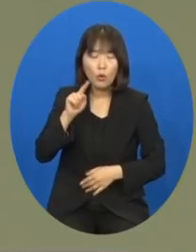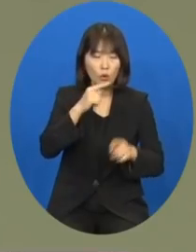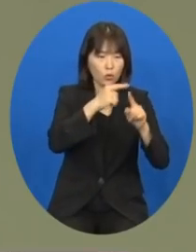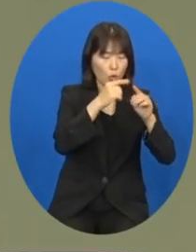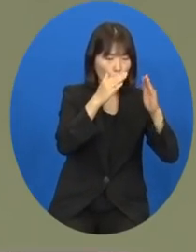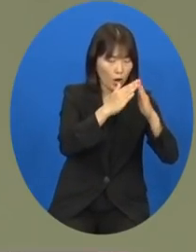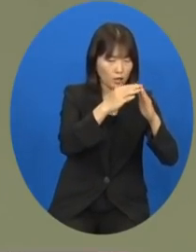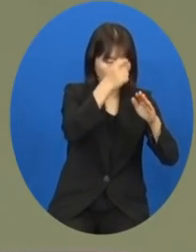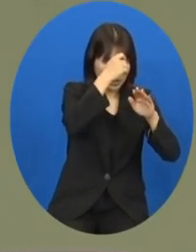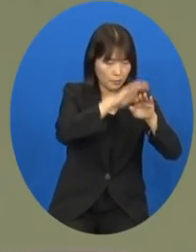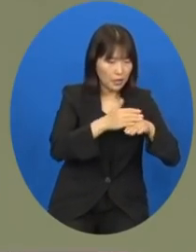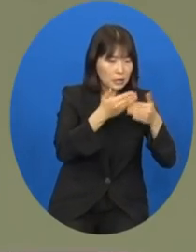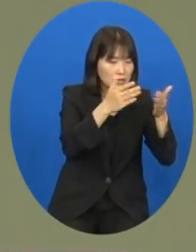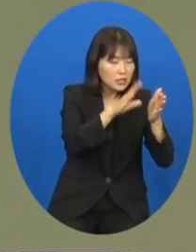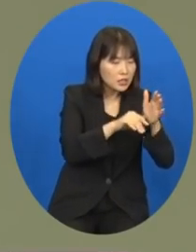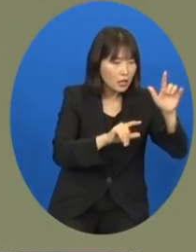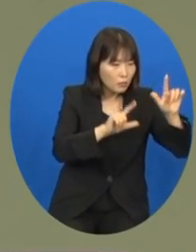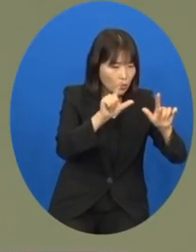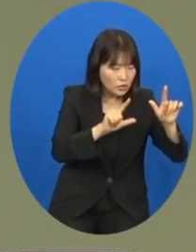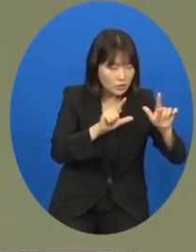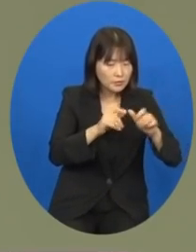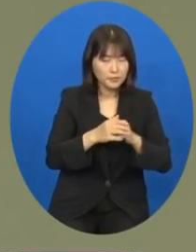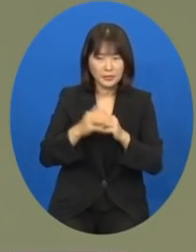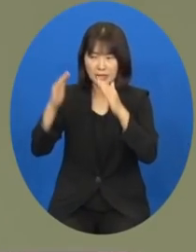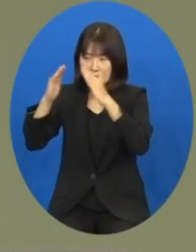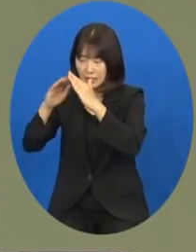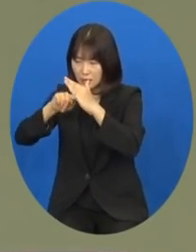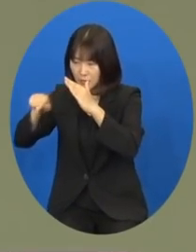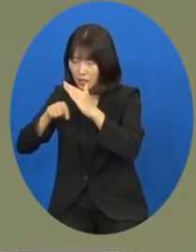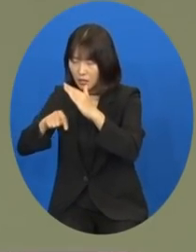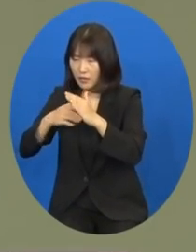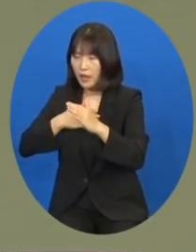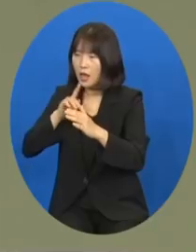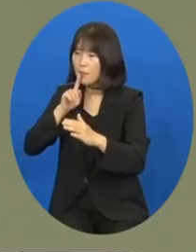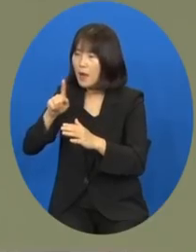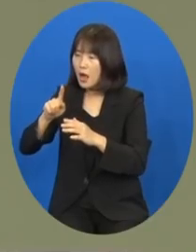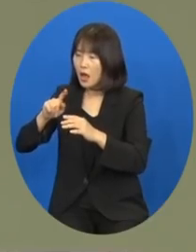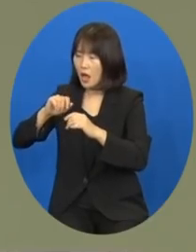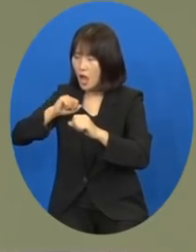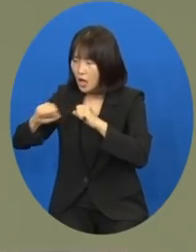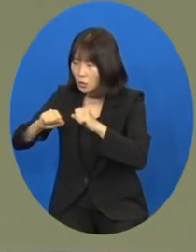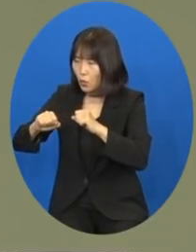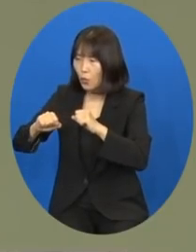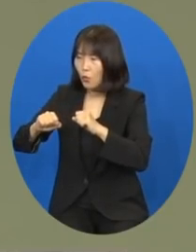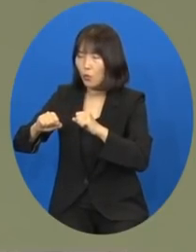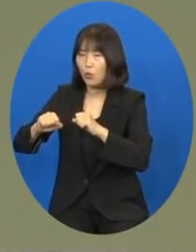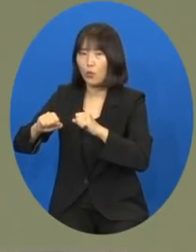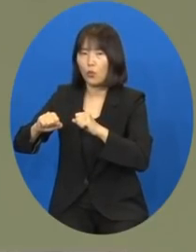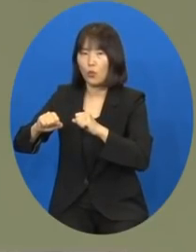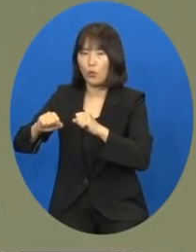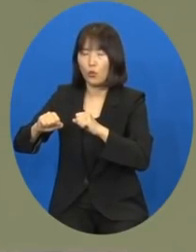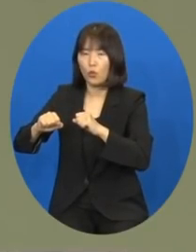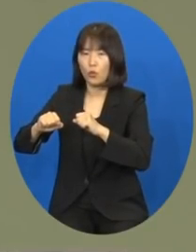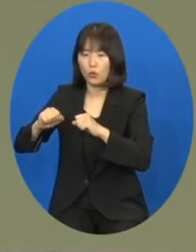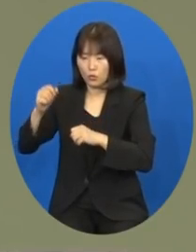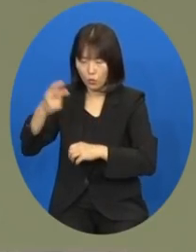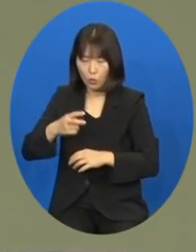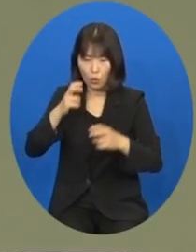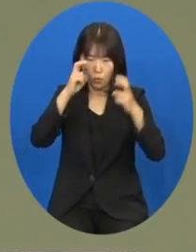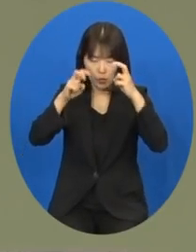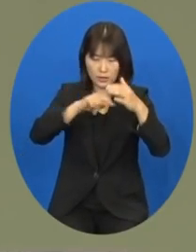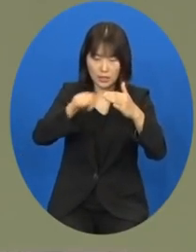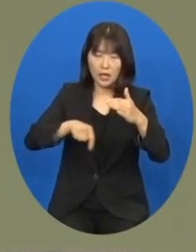집에서의 나의 말과 행동과 태도 와 마의 추와 직장에서의